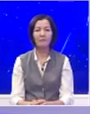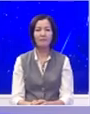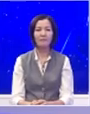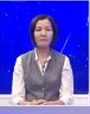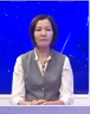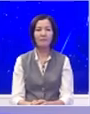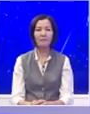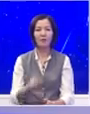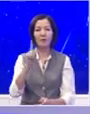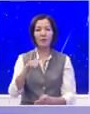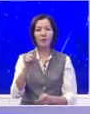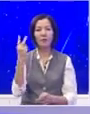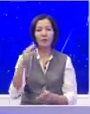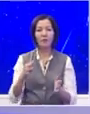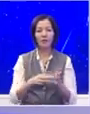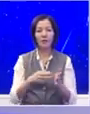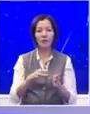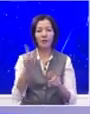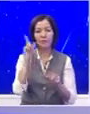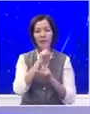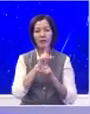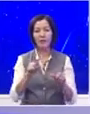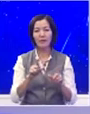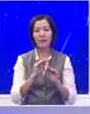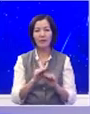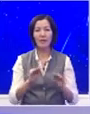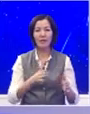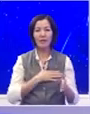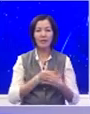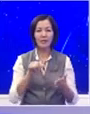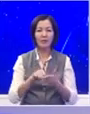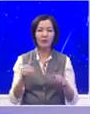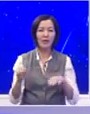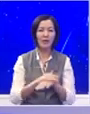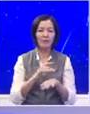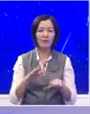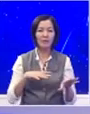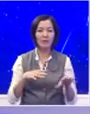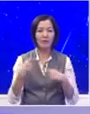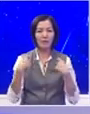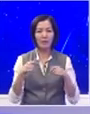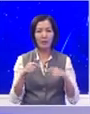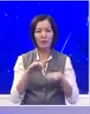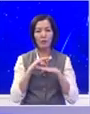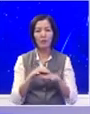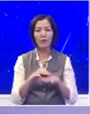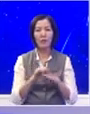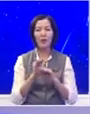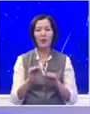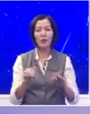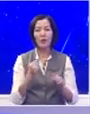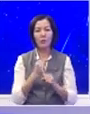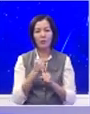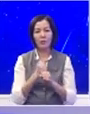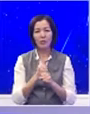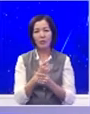Ізгілік жас талғамайды. Нөмірі 28-ші айти мектеп лицейінде балалардың ат салысу мен қайырымдылық жәрмеңкесі өтті. Онда оқушылар өздері жасаған